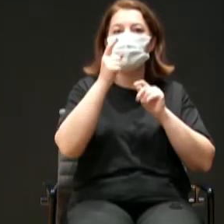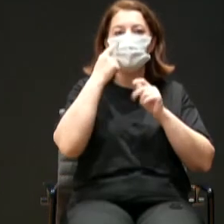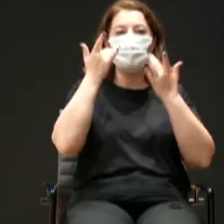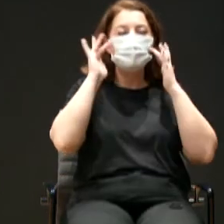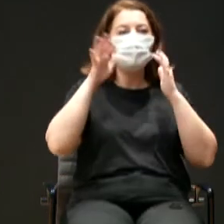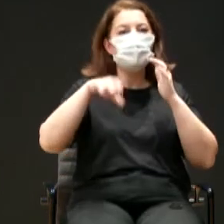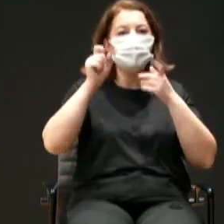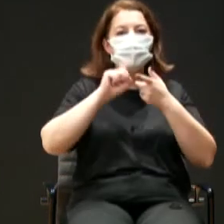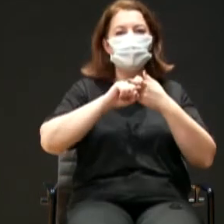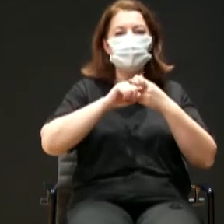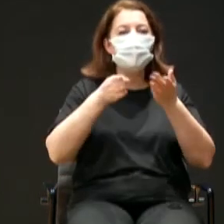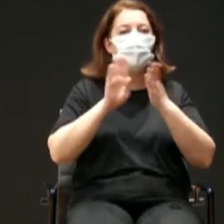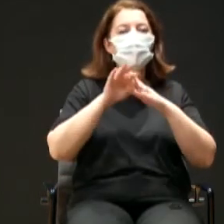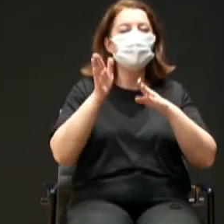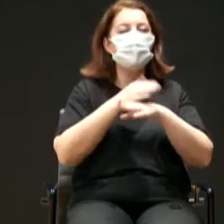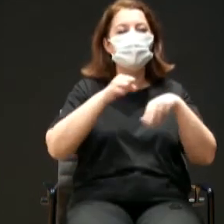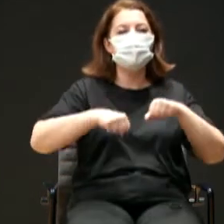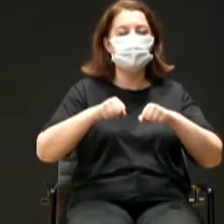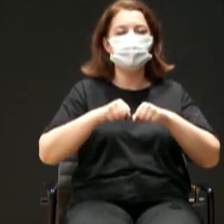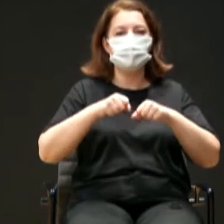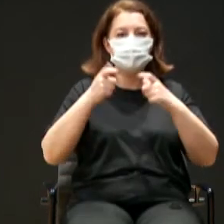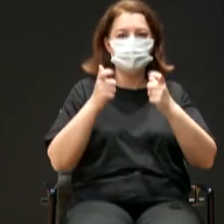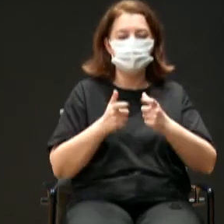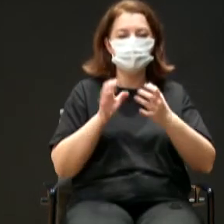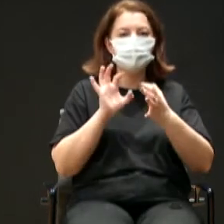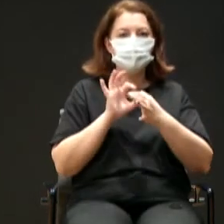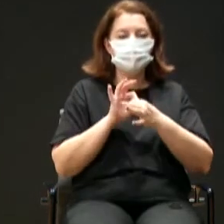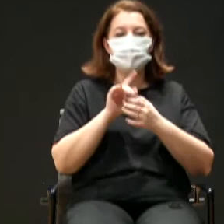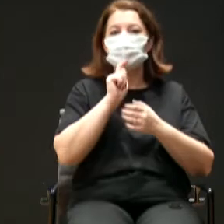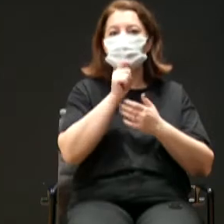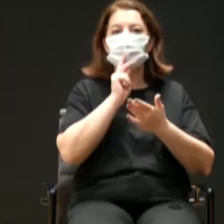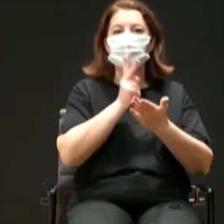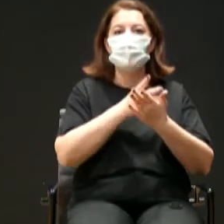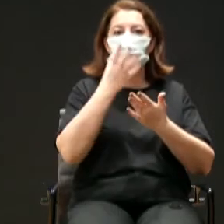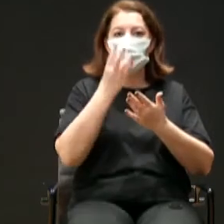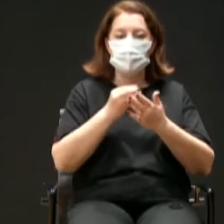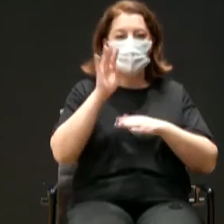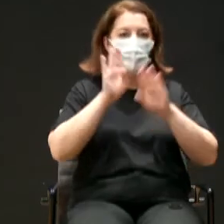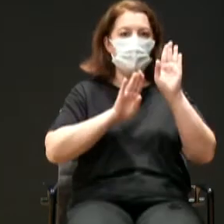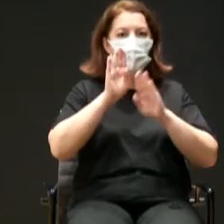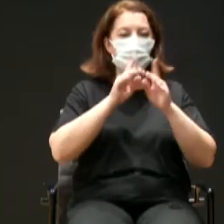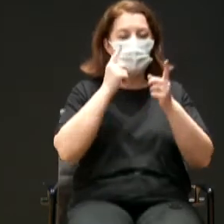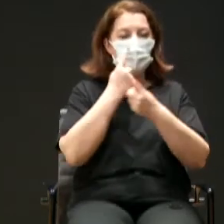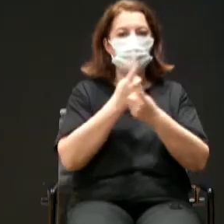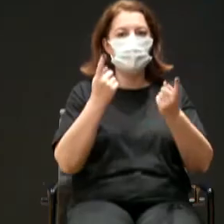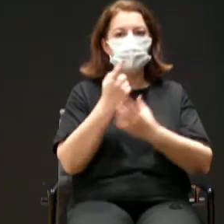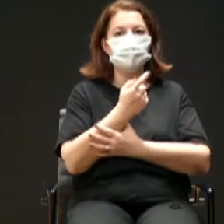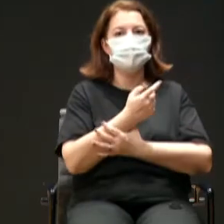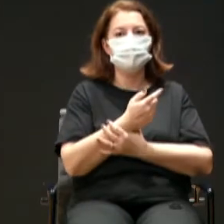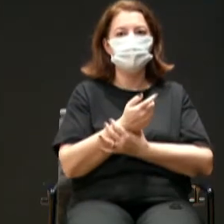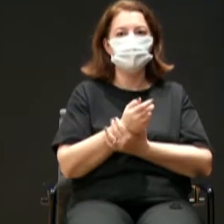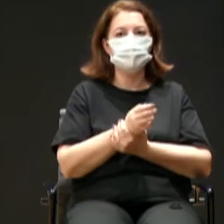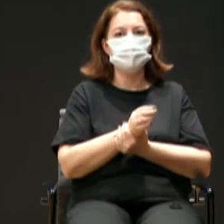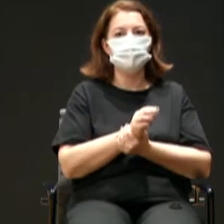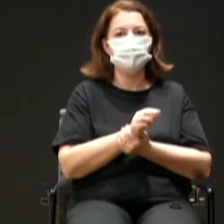Kültür Merkezi ve Kapalı Pazar Alanı ile alakalı. Evet, teklif kararı olarak oylarınıza sunuyorum. Kabul edenler,